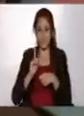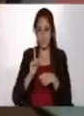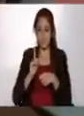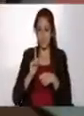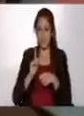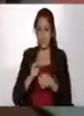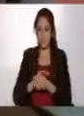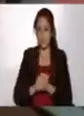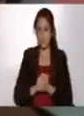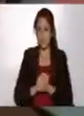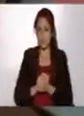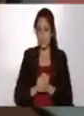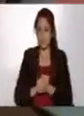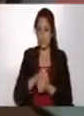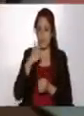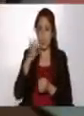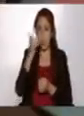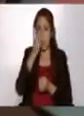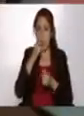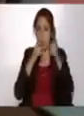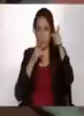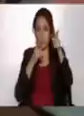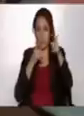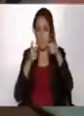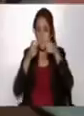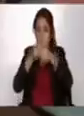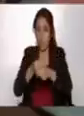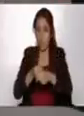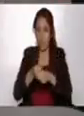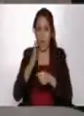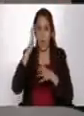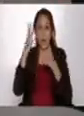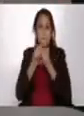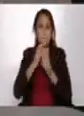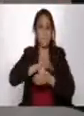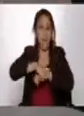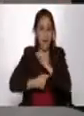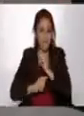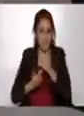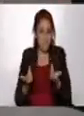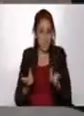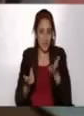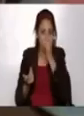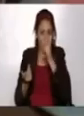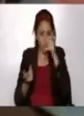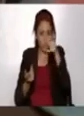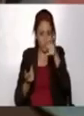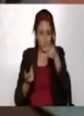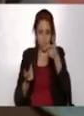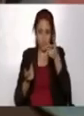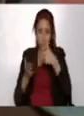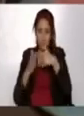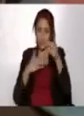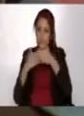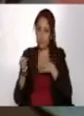استاذ عمرو، قال له طب اختها خنقتها او اختها موتتها، اختها اغتصبتها؟ انا قاعده مذهوله، يعني شوف ما يكون